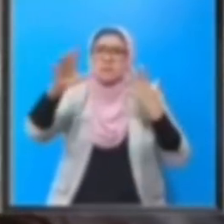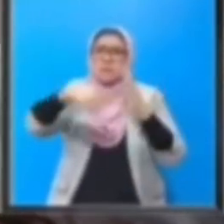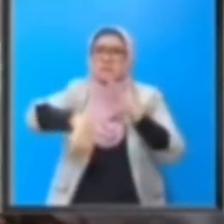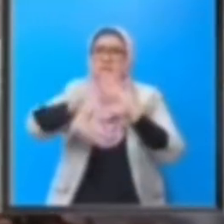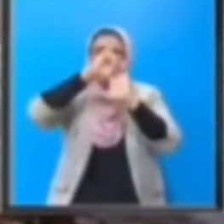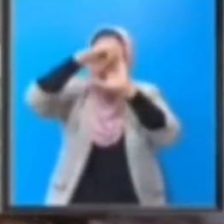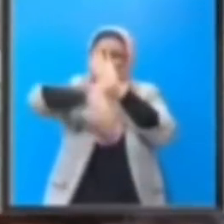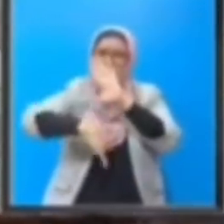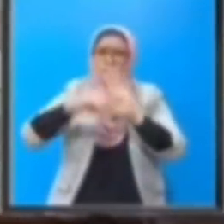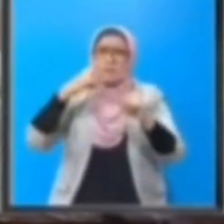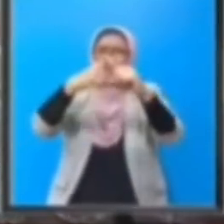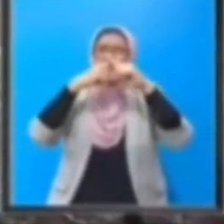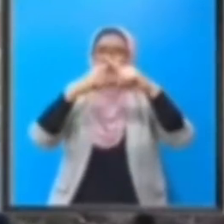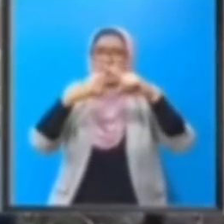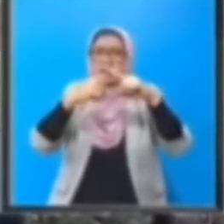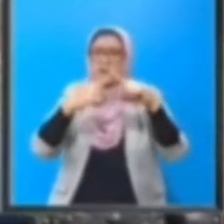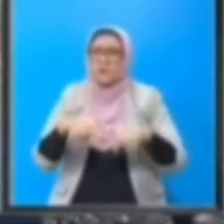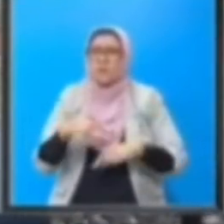Dewan. Satu Tuan Yang Dipertua.